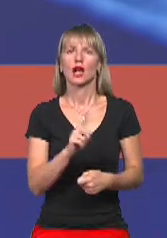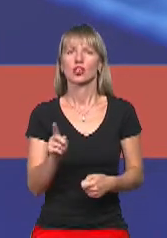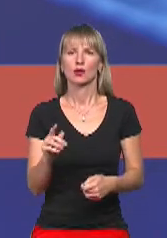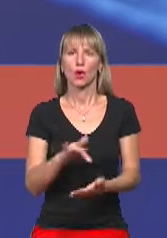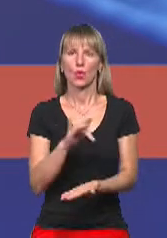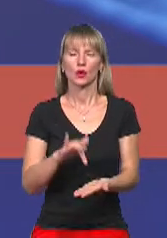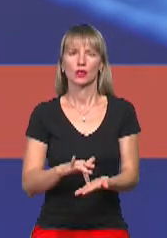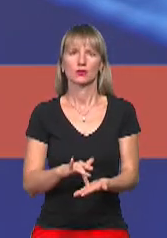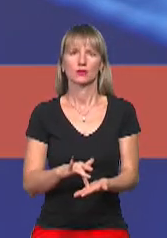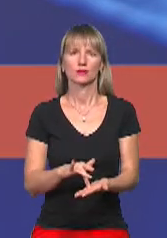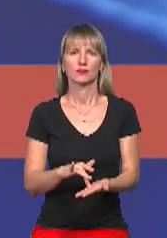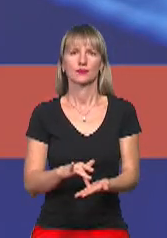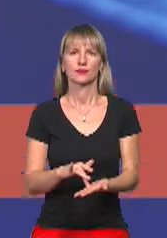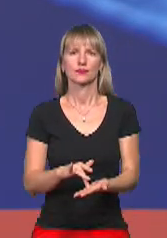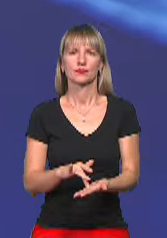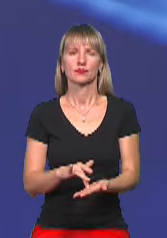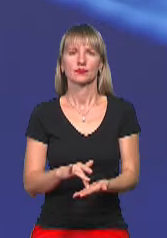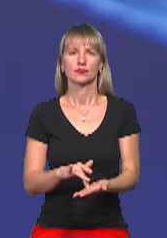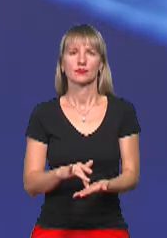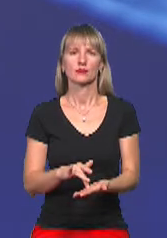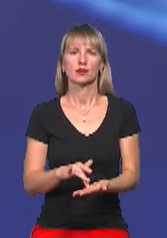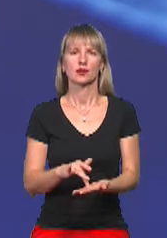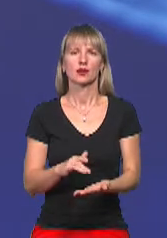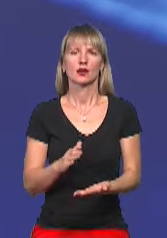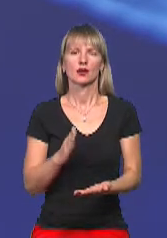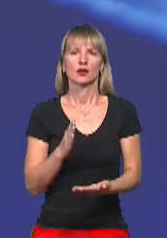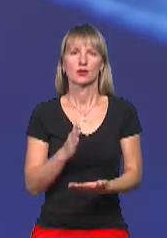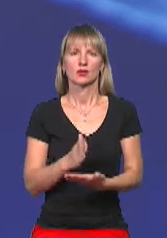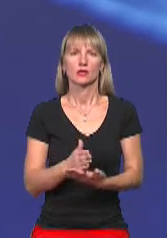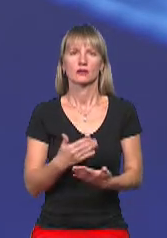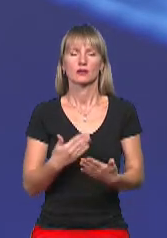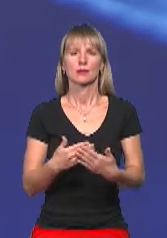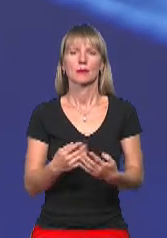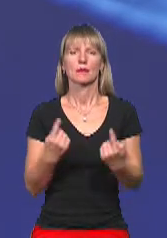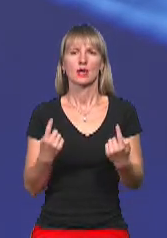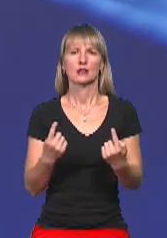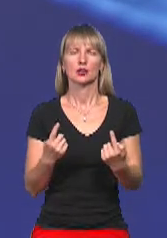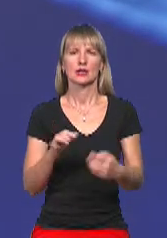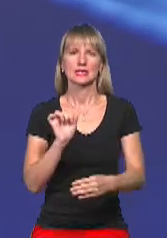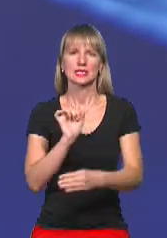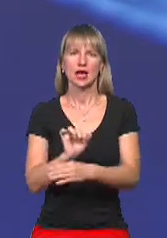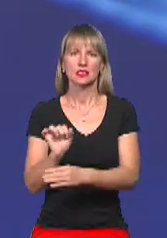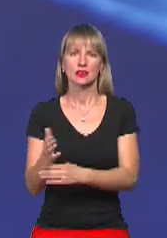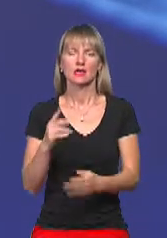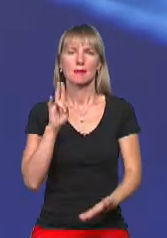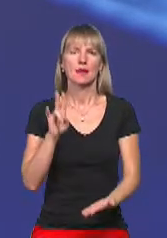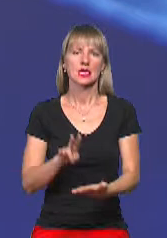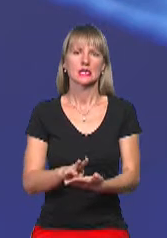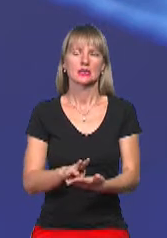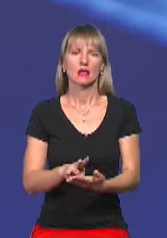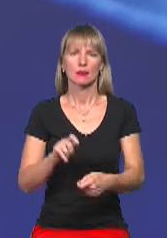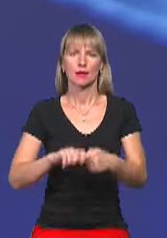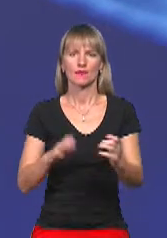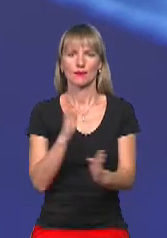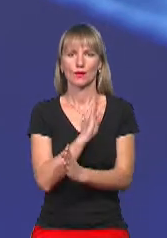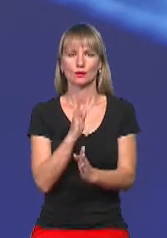місті із великих містів є хоча б одна велика моніторингова станція, яка постійно мірить. І